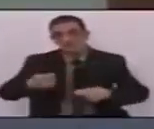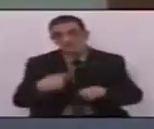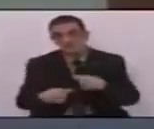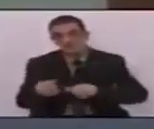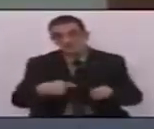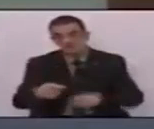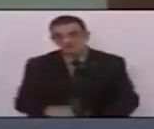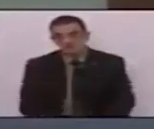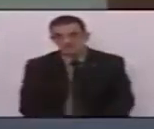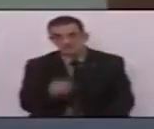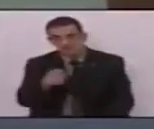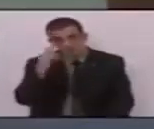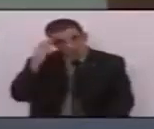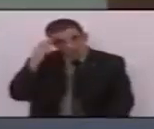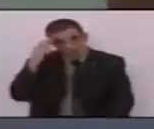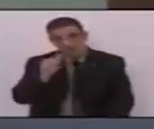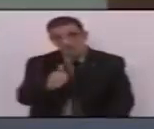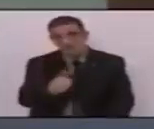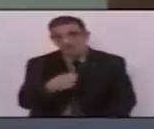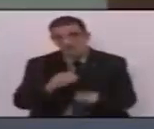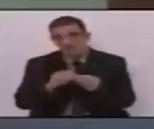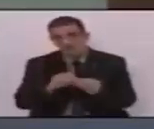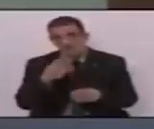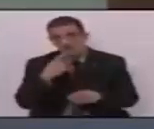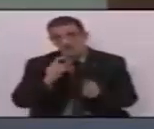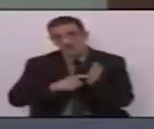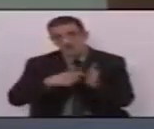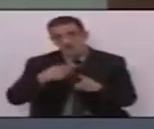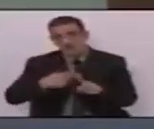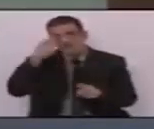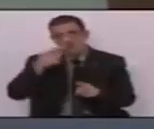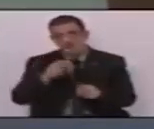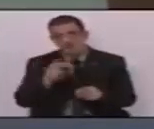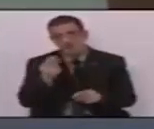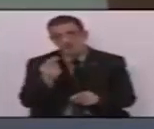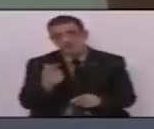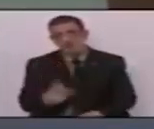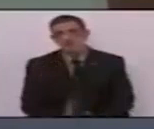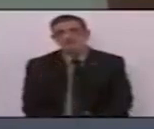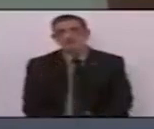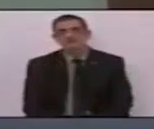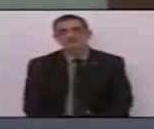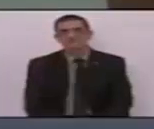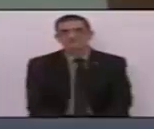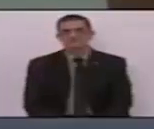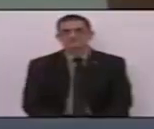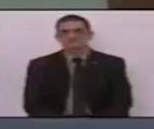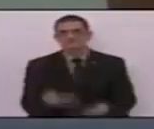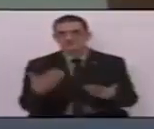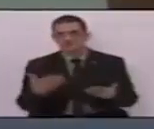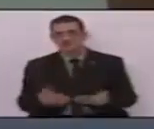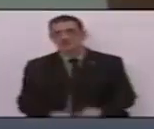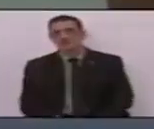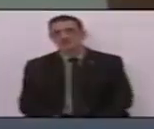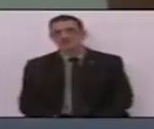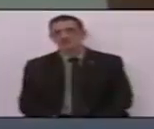هي تدابير الإجراءات التي تتخذونها لضبط أسعار السيارات لتتماشى مع القدرة الشرائية للمواطن اللي راهي مهلوك القدرة